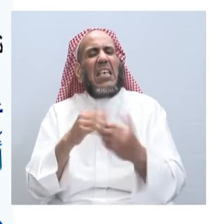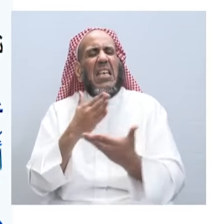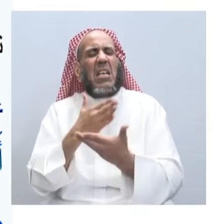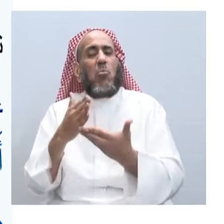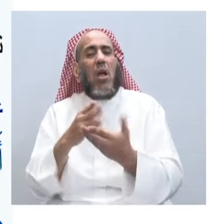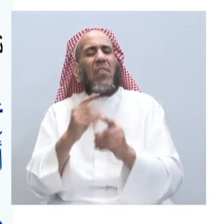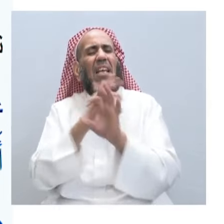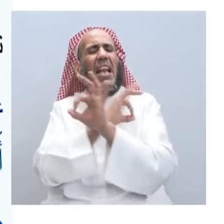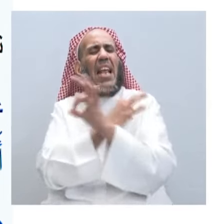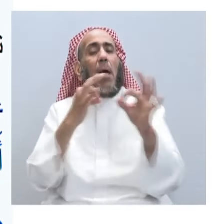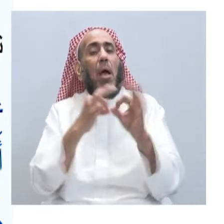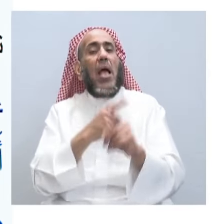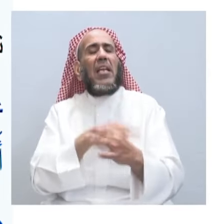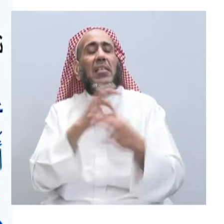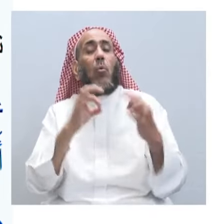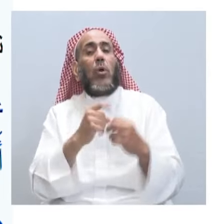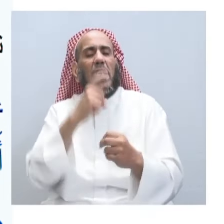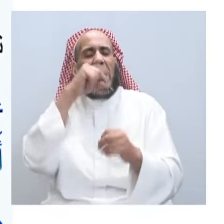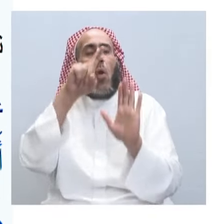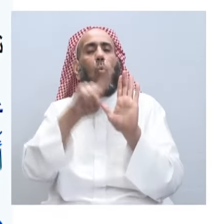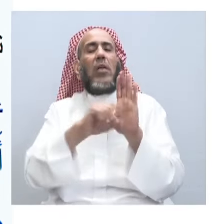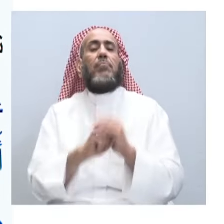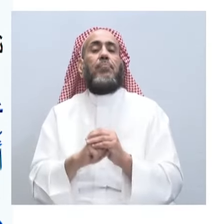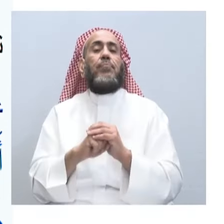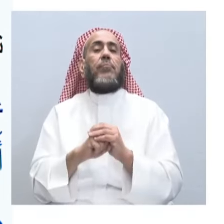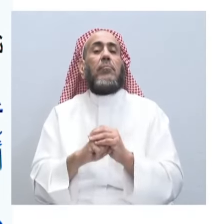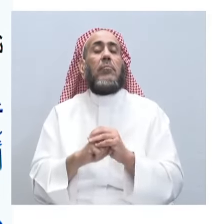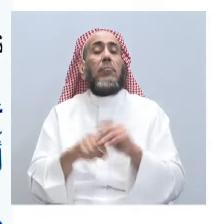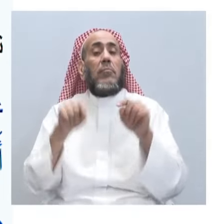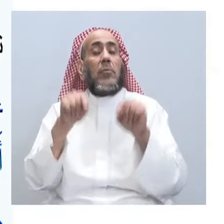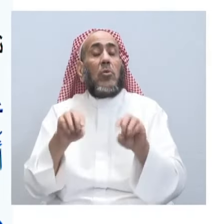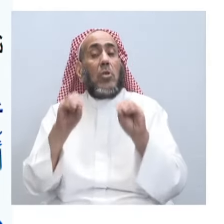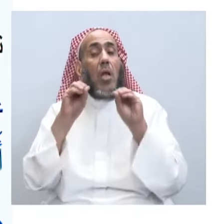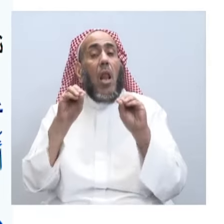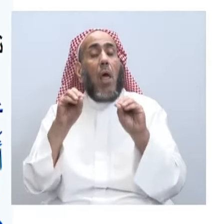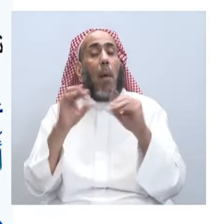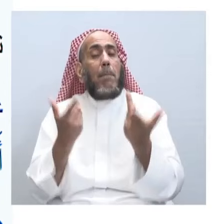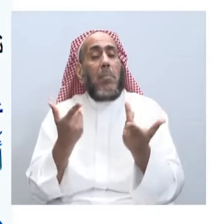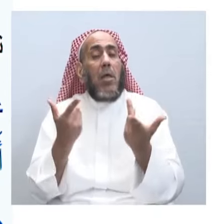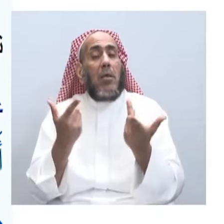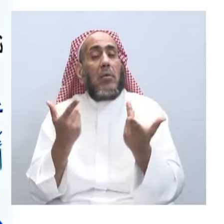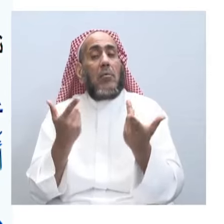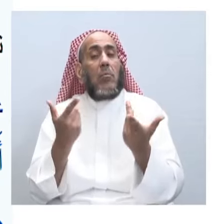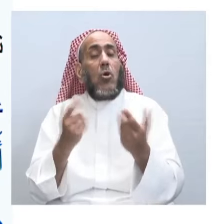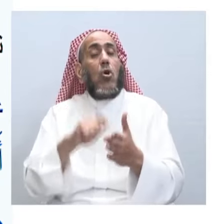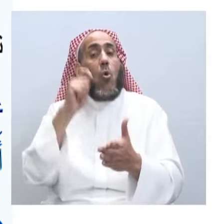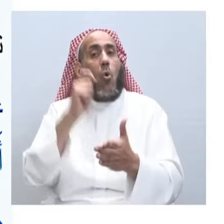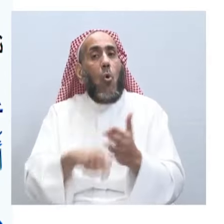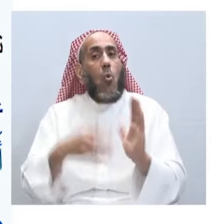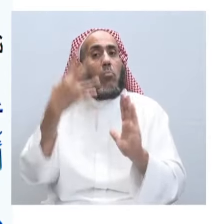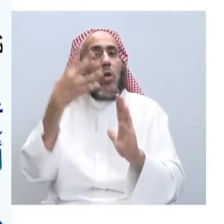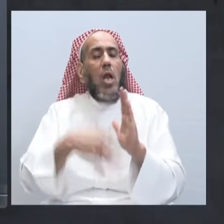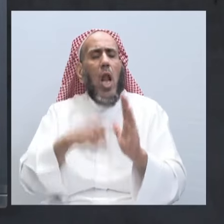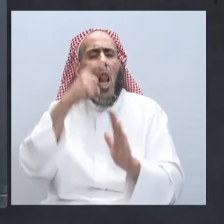لكمال التوحيد الواجب طيب احنا نتكلم عن حكم شرعي